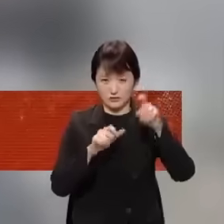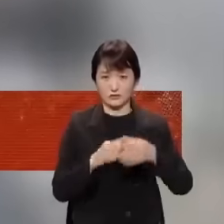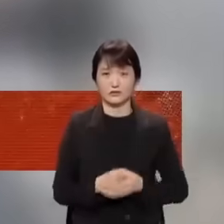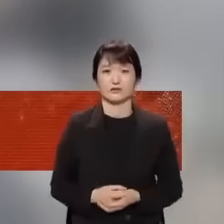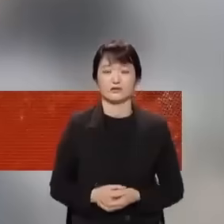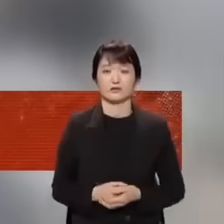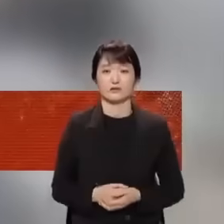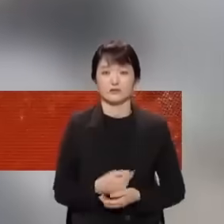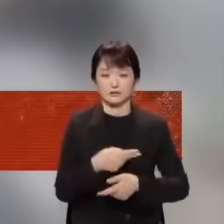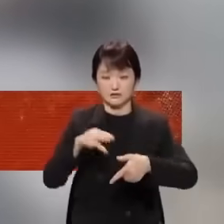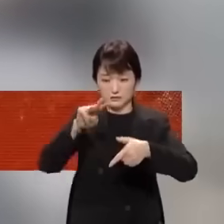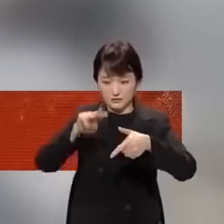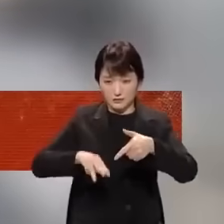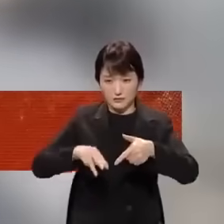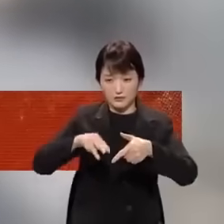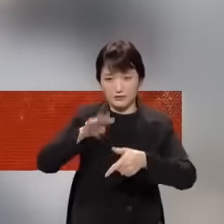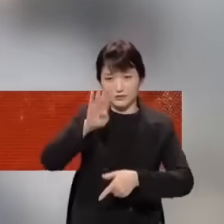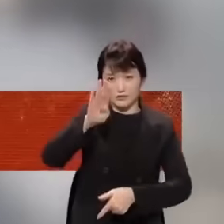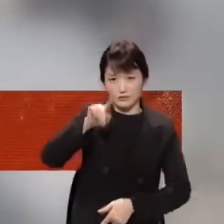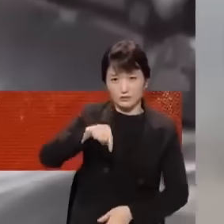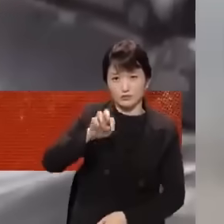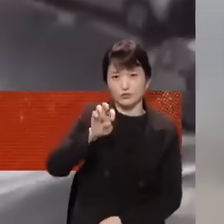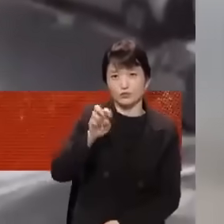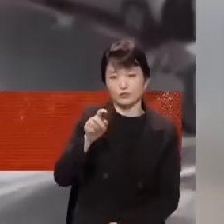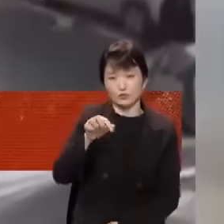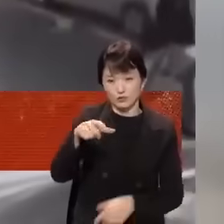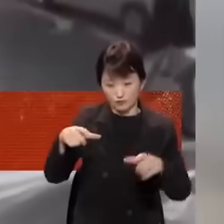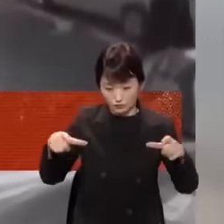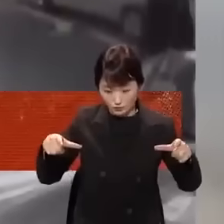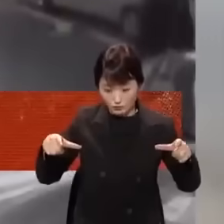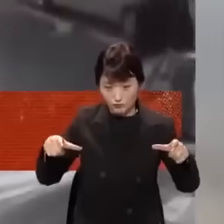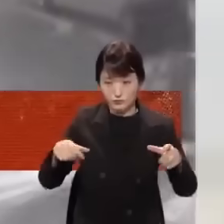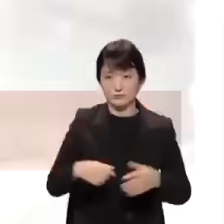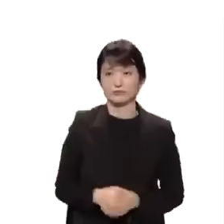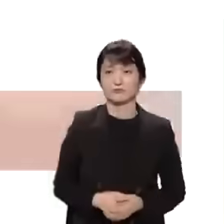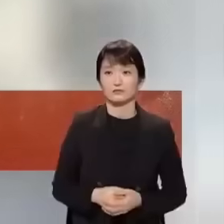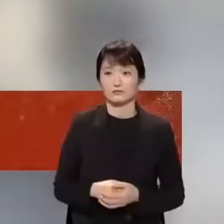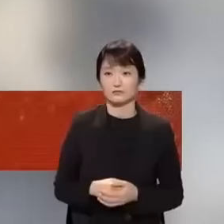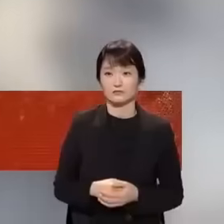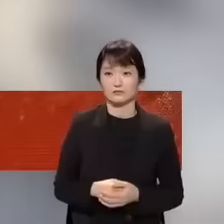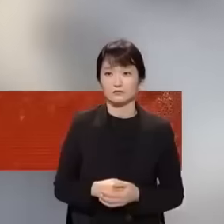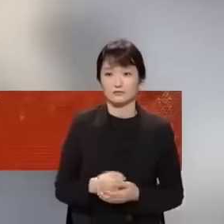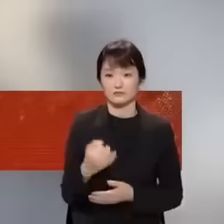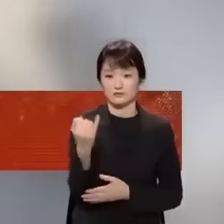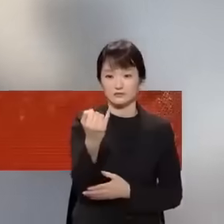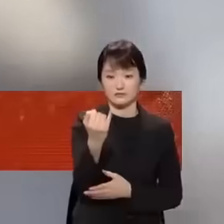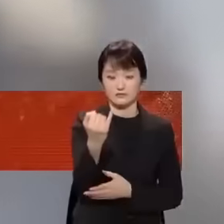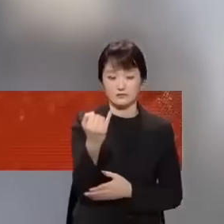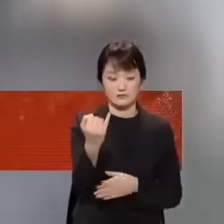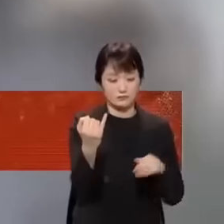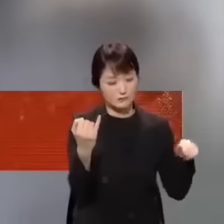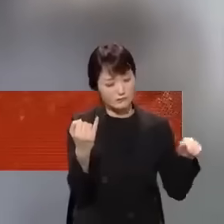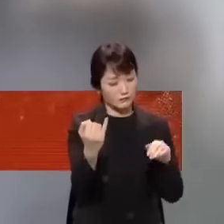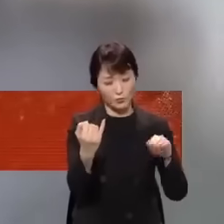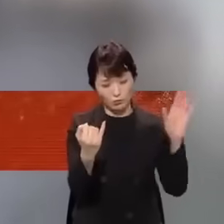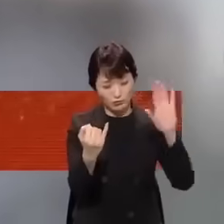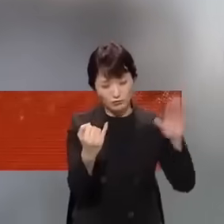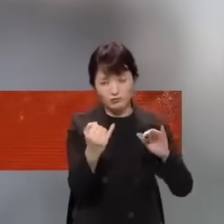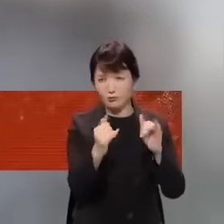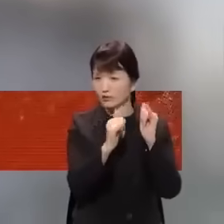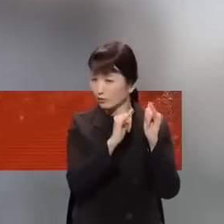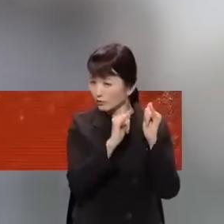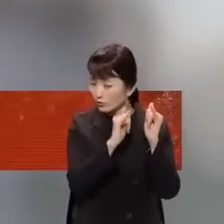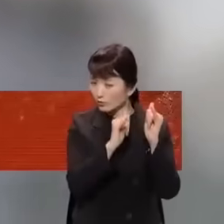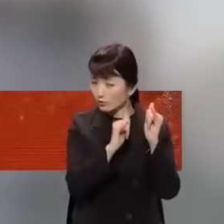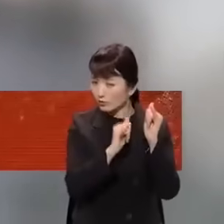주차 민폐 상황인 건데요. 지금 보시면 뭐 차도 안 오는데 여성이 지금 뭘 하나 들고 저기서 통화를 하면서 지금 서 있습니다.